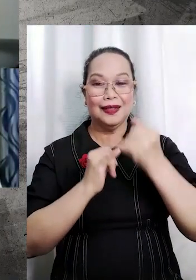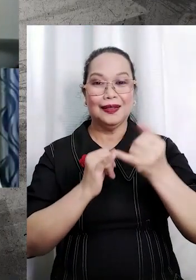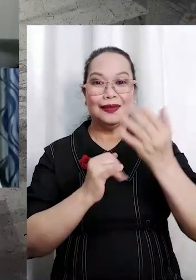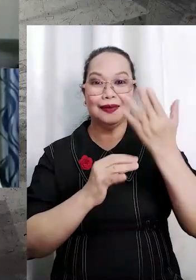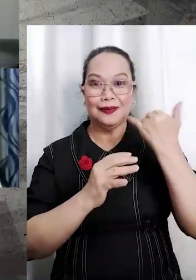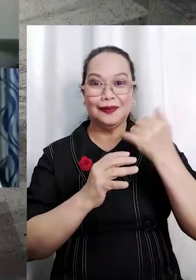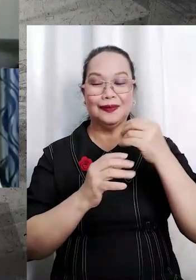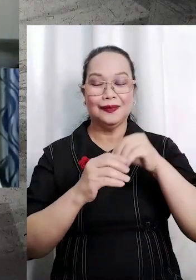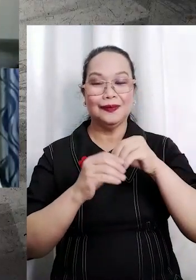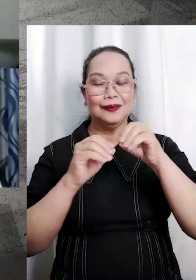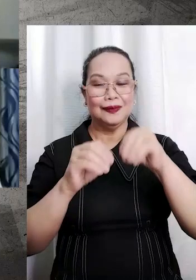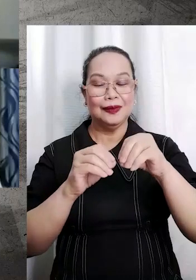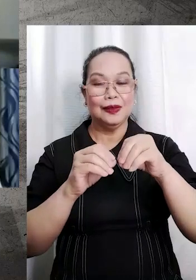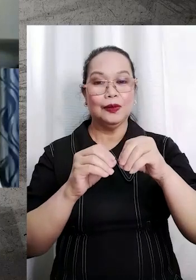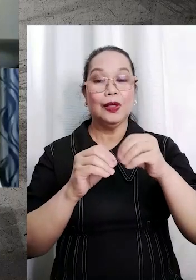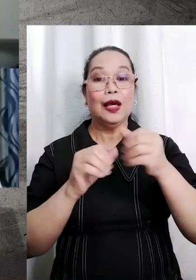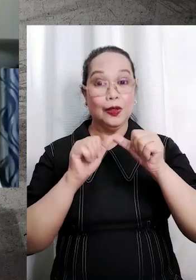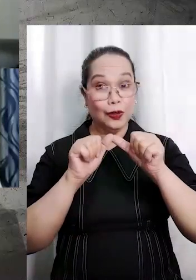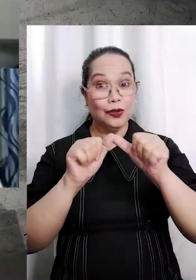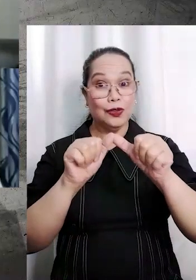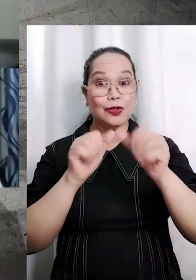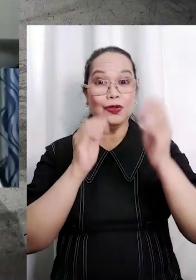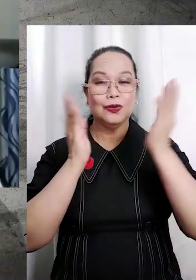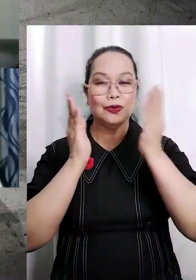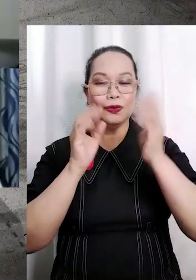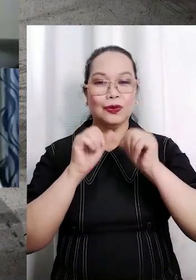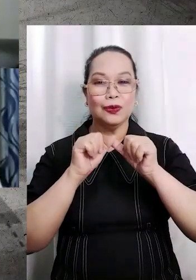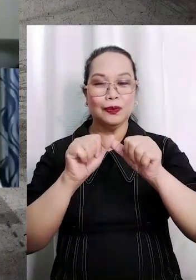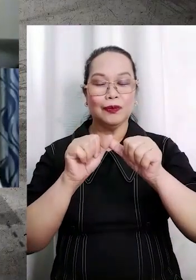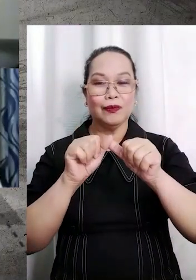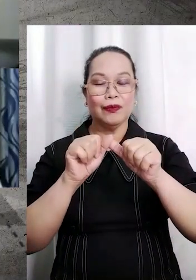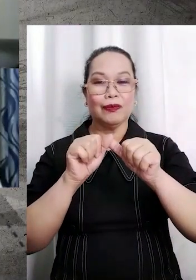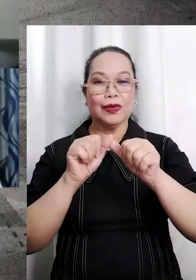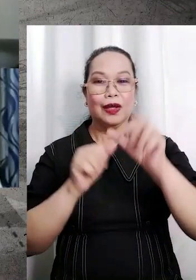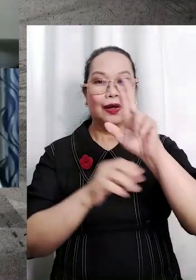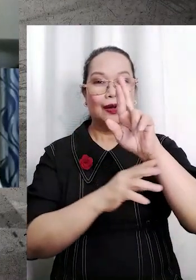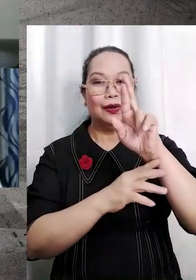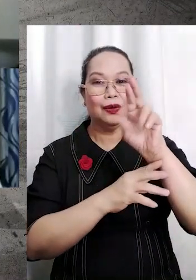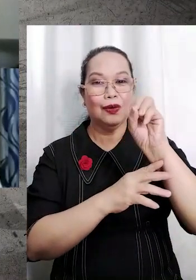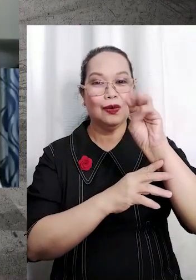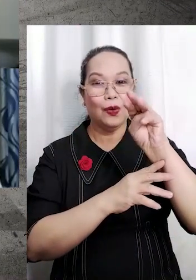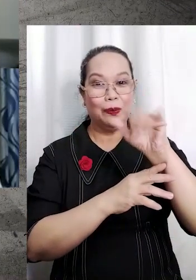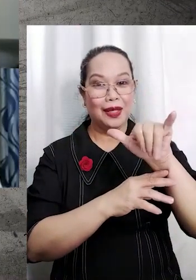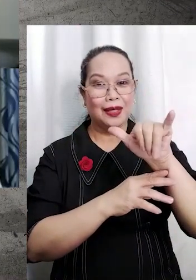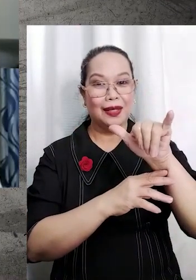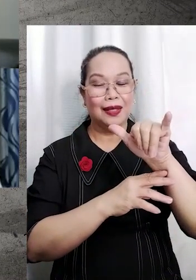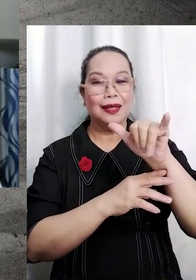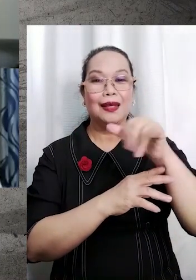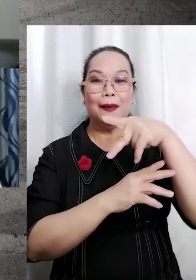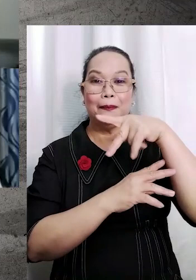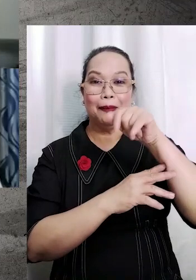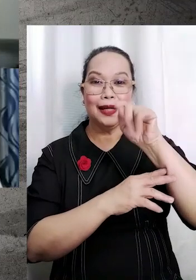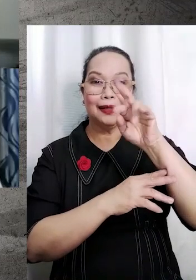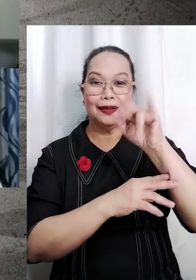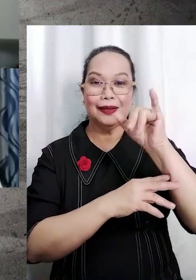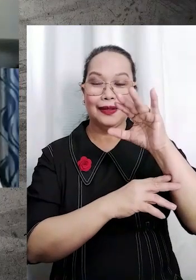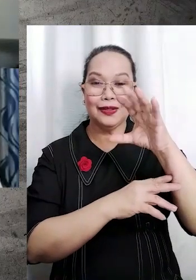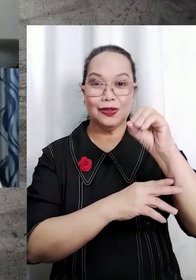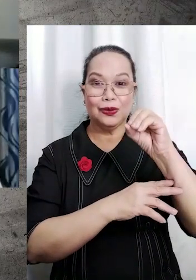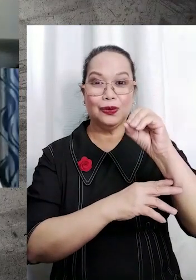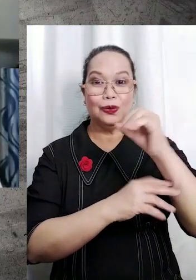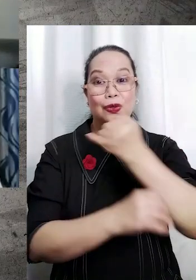at ang huli niyang paglilingkod 16. At ang patuloy na maglilingkod ay ang kapatid na Romy Patricio